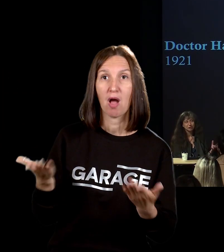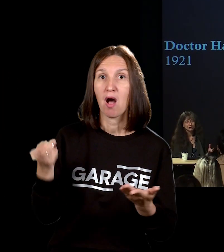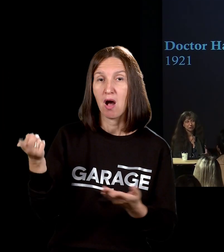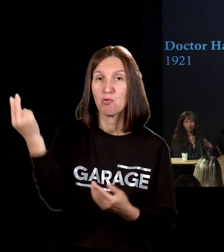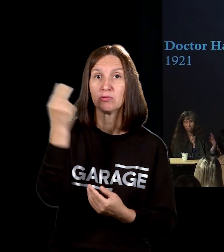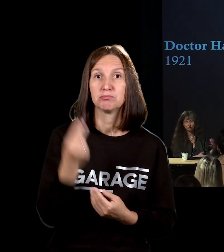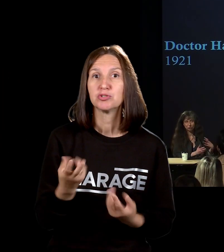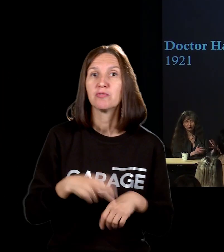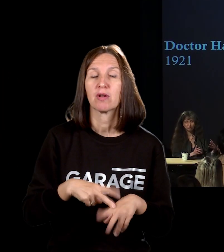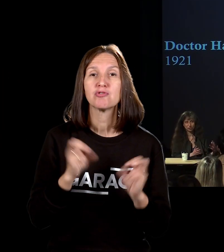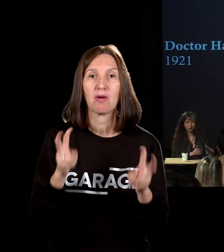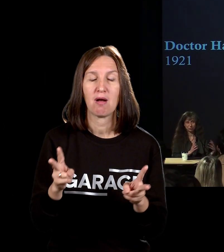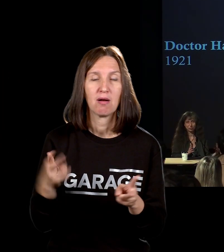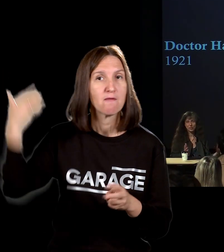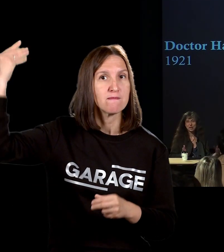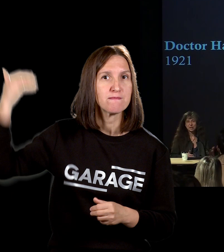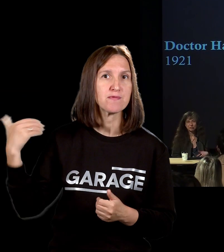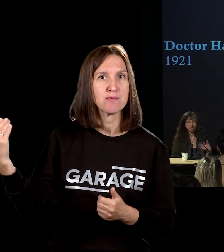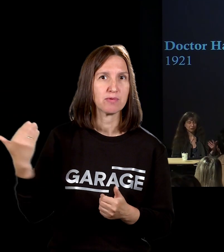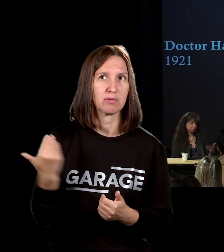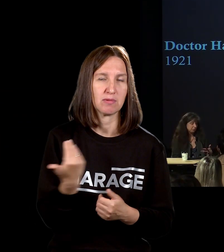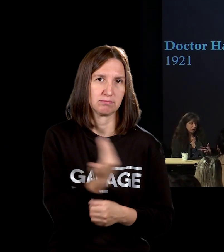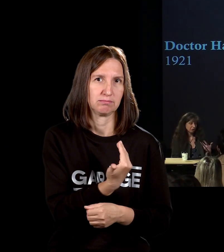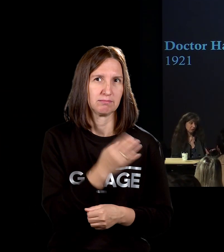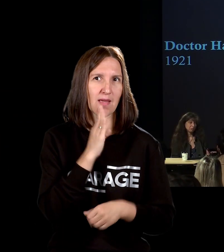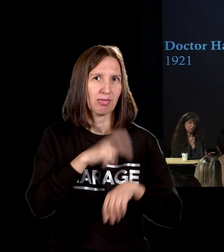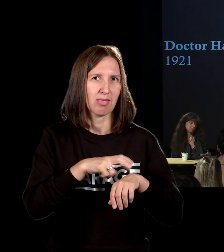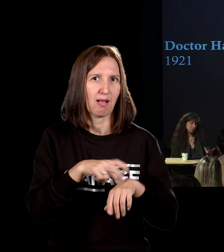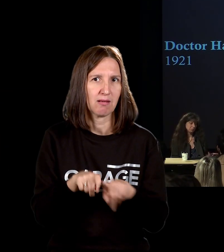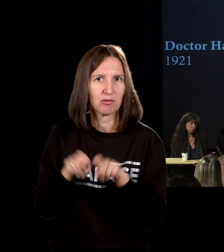гинекологическое кресло, да, то есть такой вот вся как бы вся